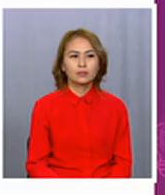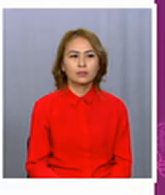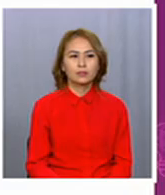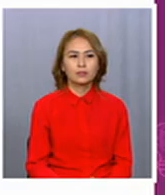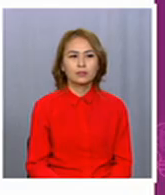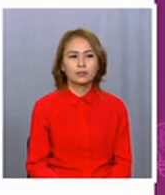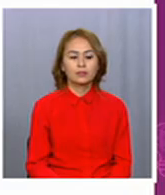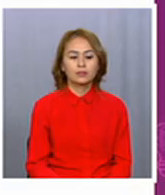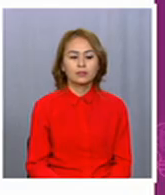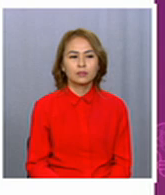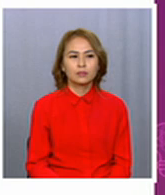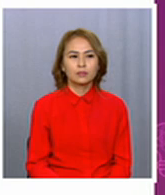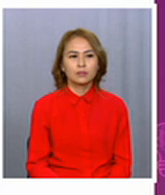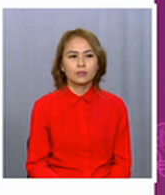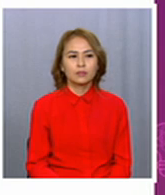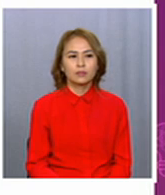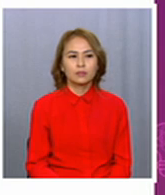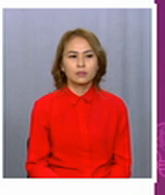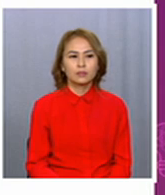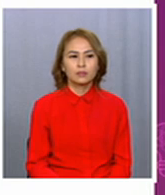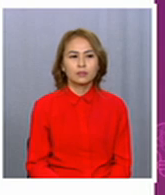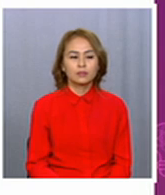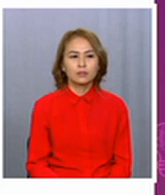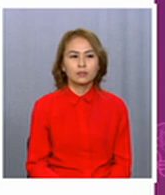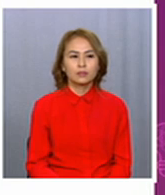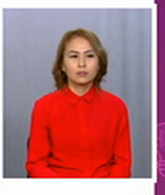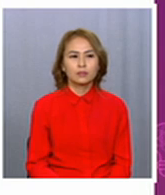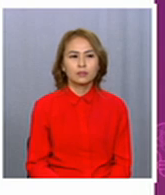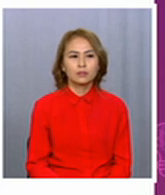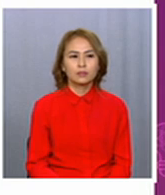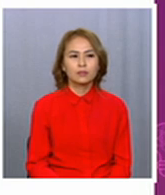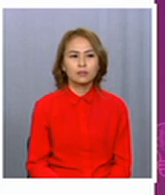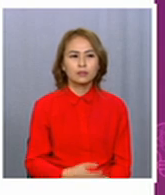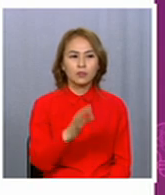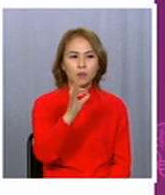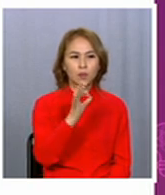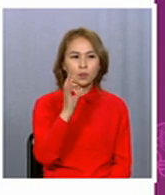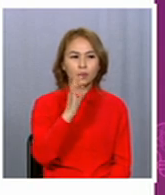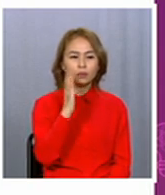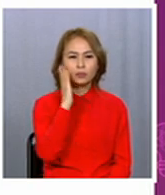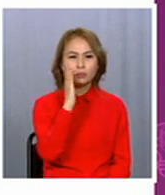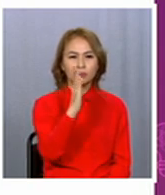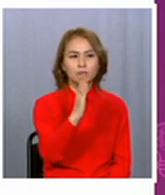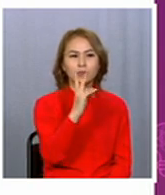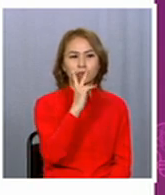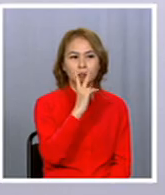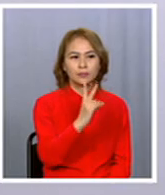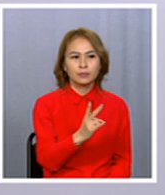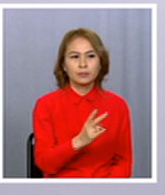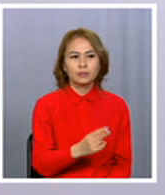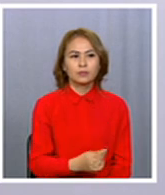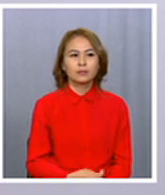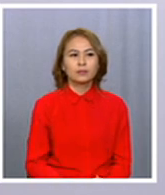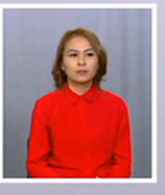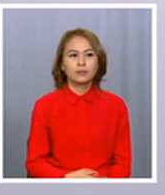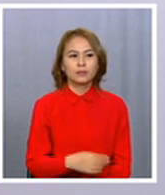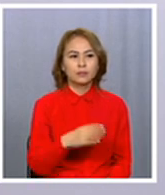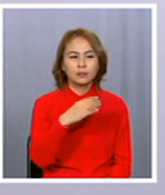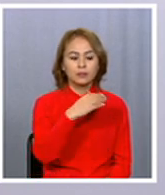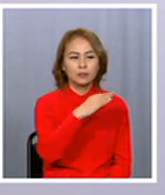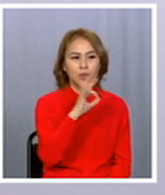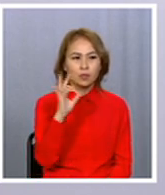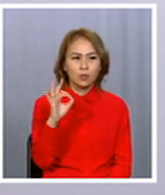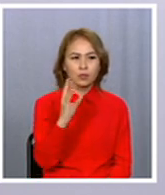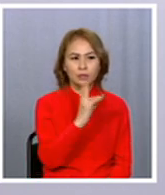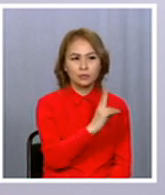көмегімен өлшейік. Қараңыздар, дәл солай. Мына О төбесіне транспортердің центріне келіп қоямыз. Және ОК-ны, енді қараңыздар, бағана